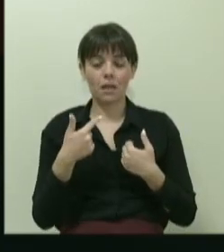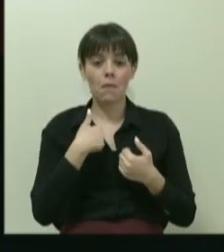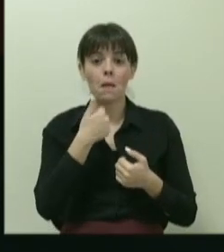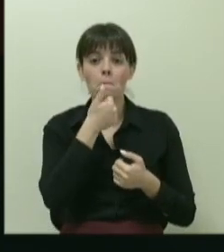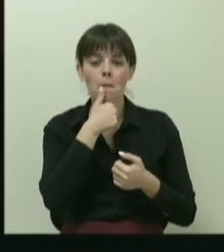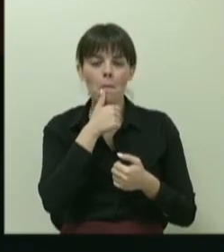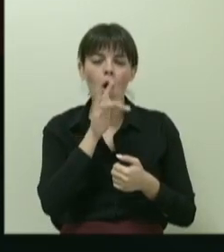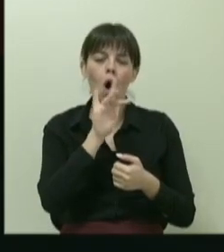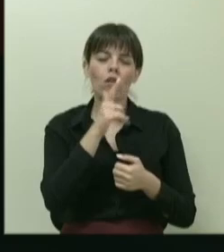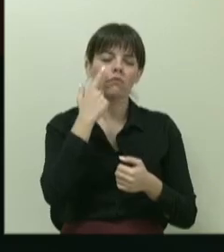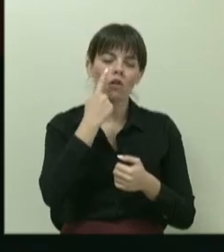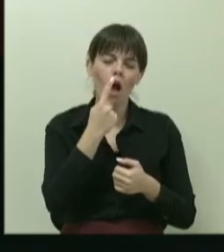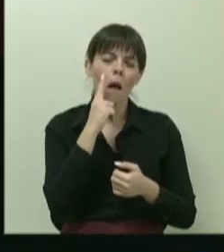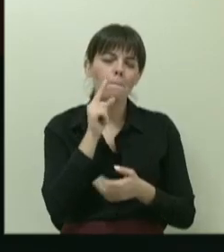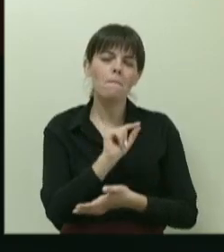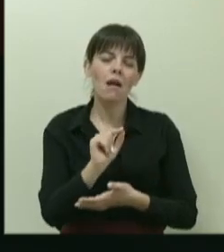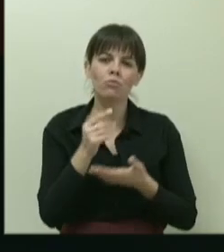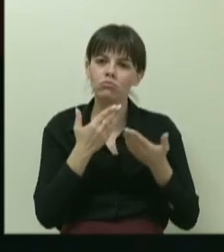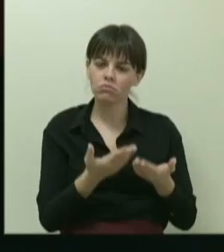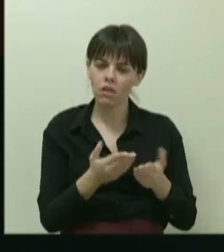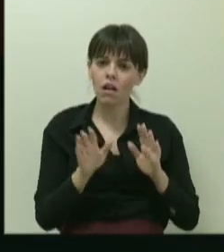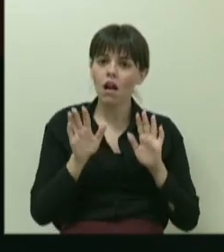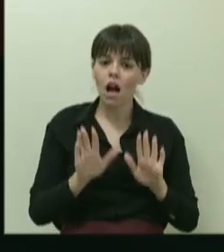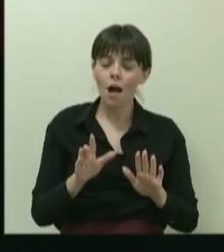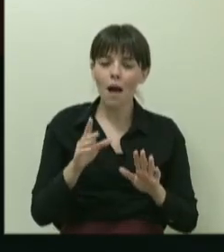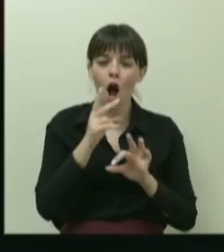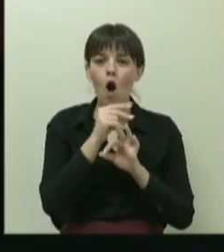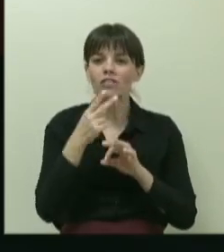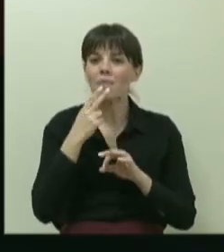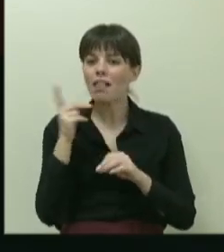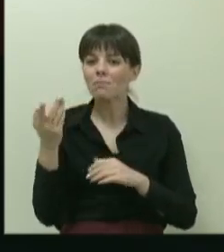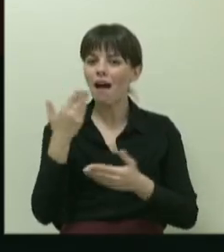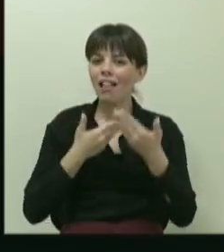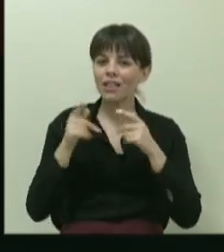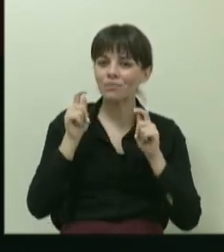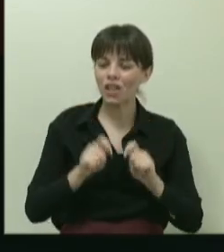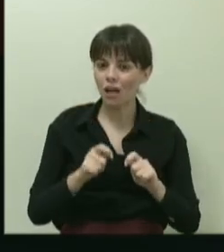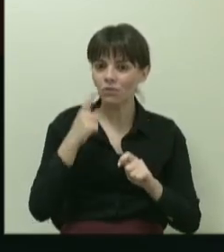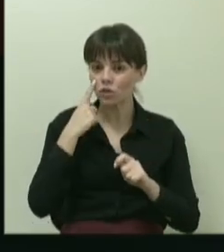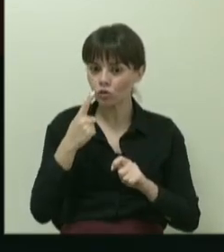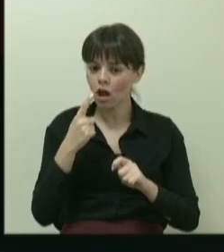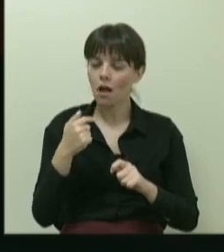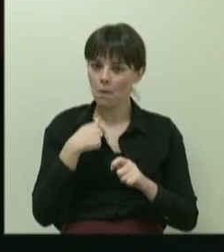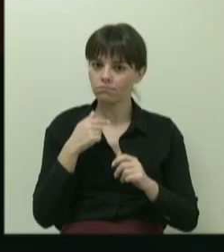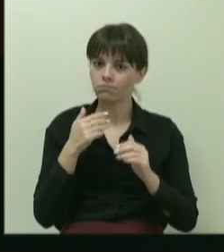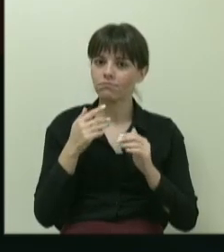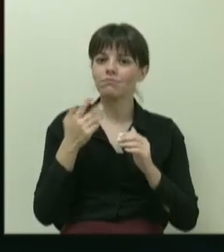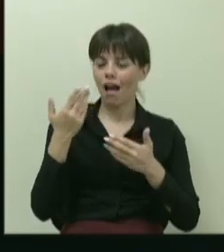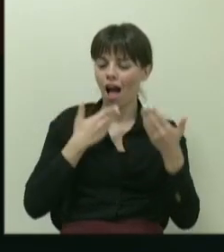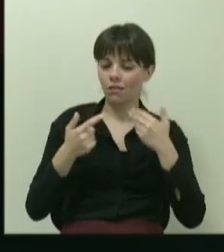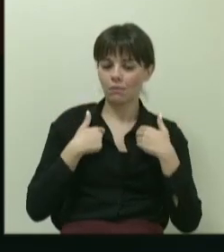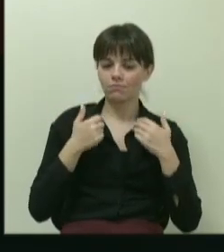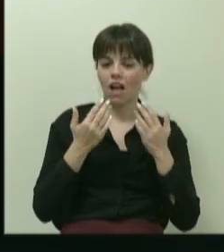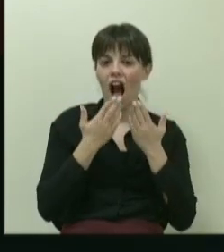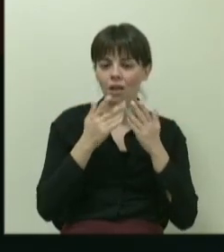babam orta dereceli bir memurdu. Ama Özlem Hanım'ın bahsetti, kariyerleri yapabildik. Ama şimdi